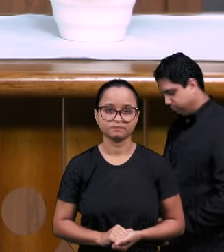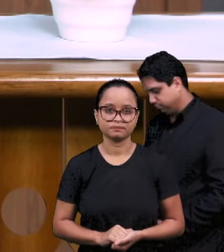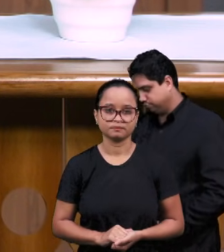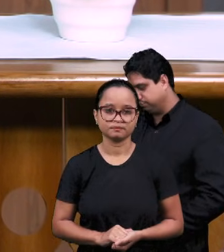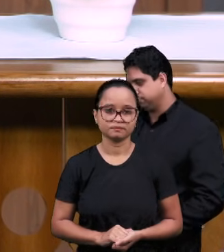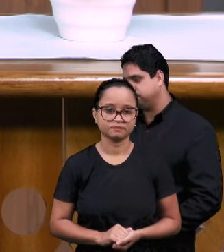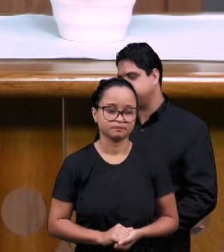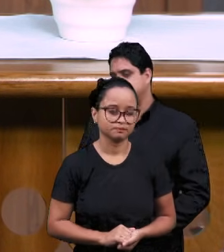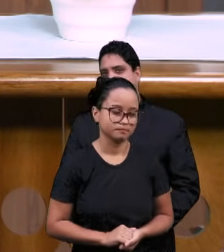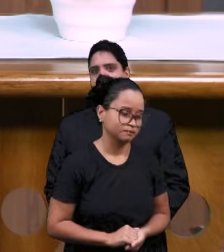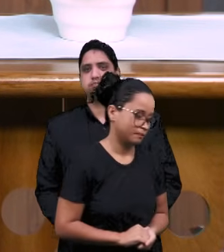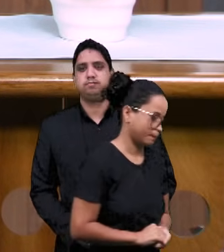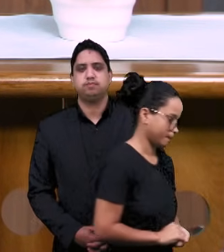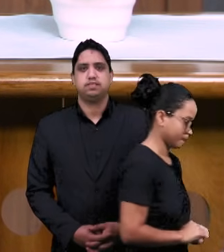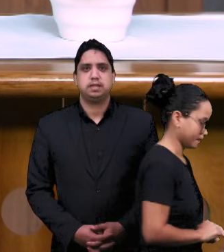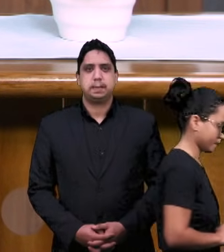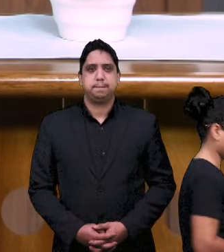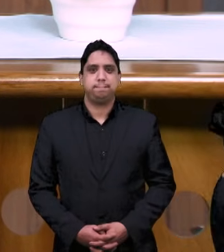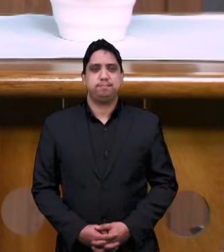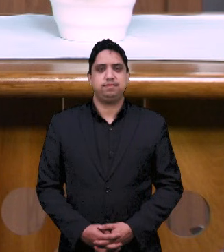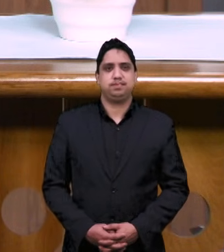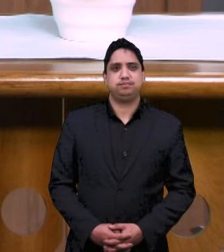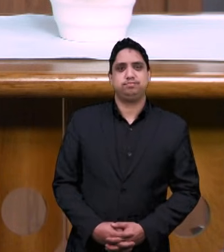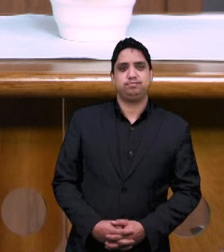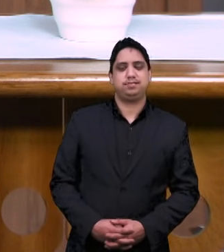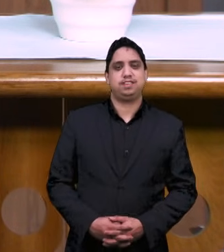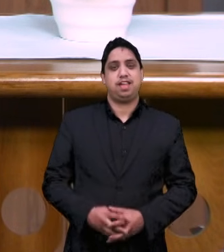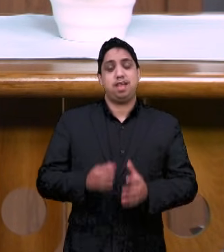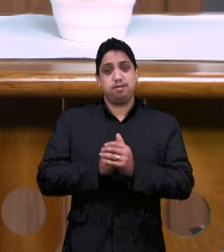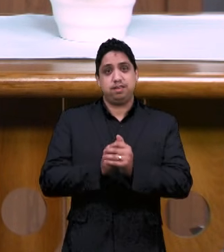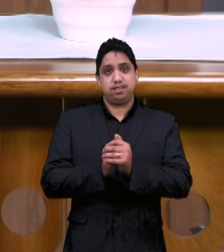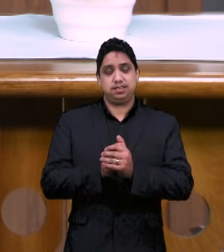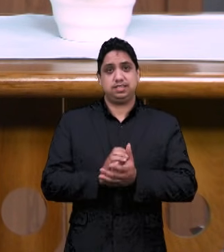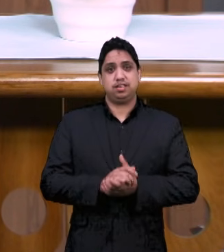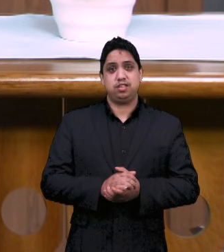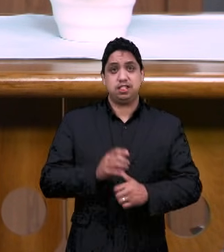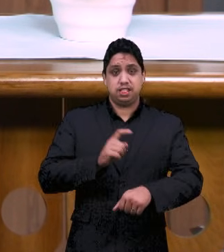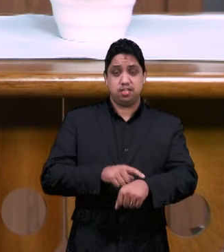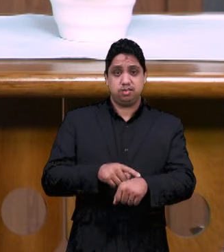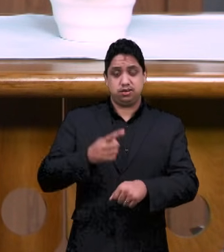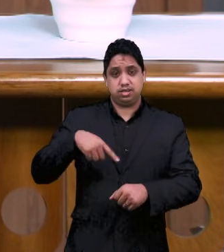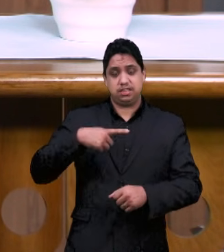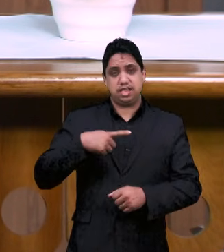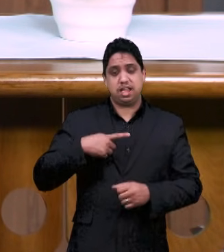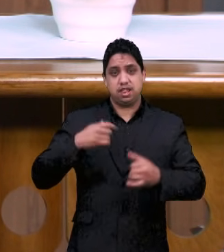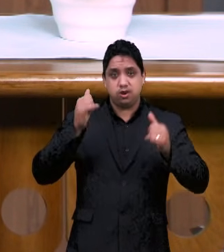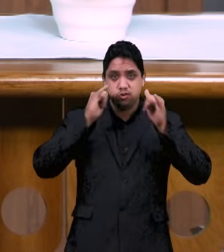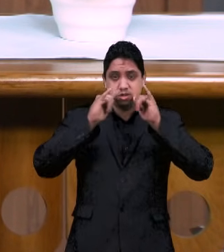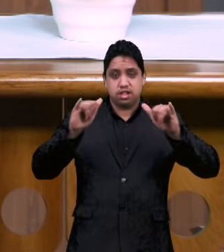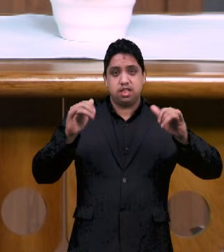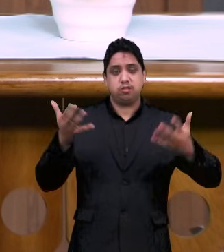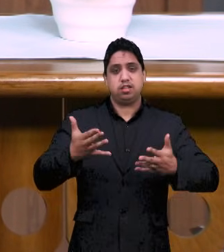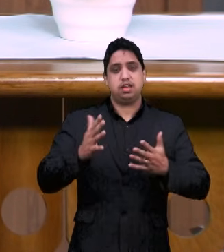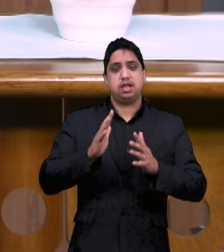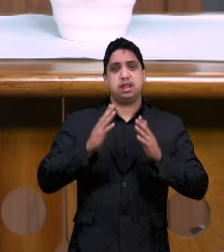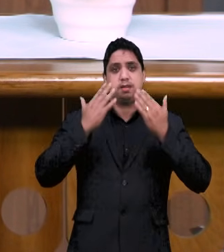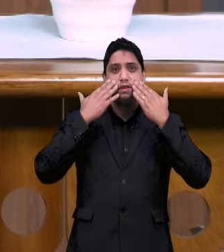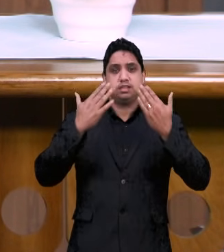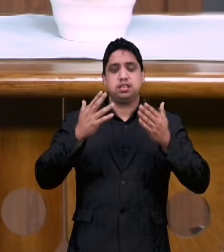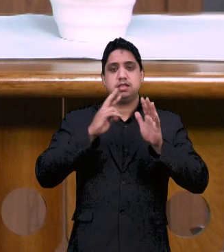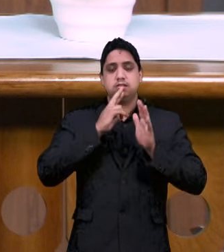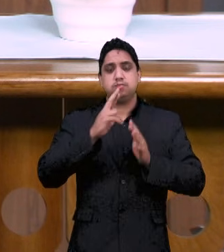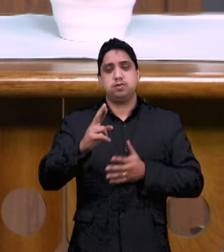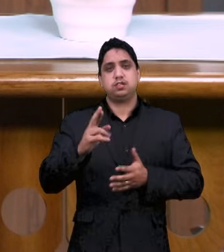Amen, mes frères. Dieu est notre espace de temps. Nous allons annoncer ici la présentation des réponses avec